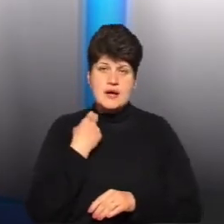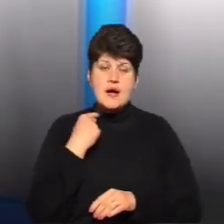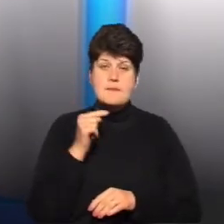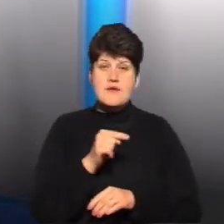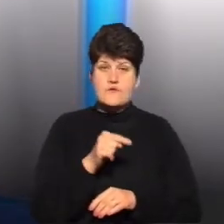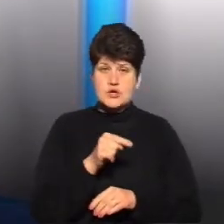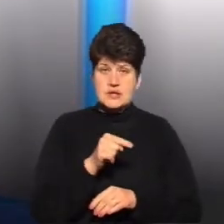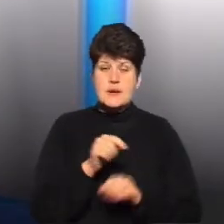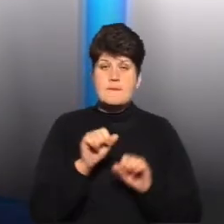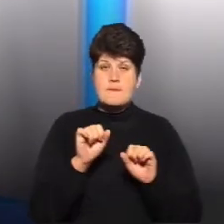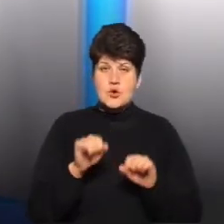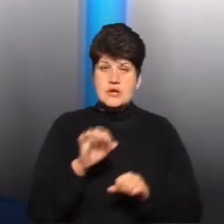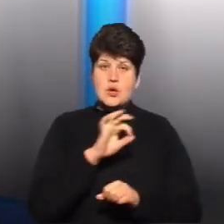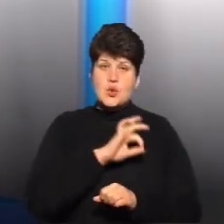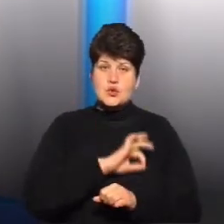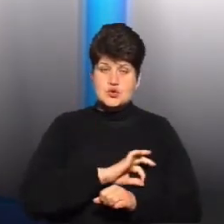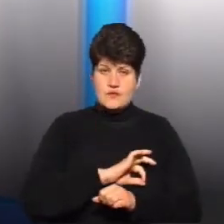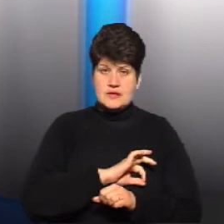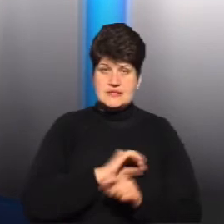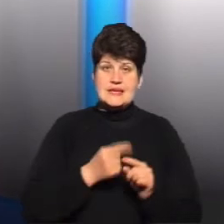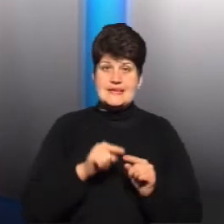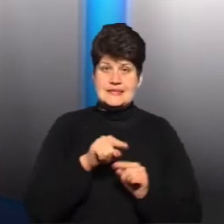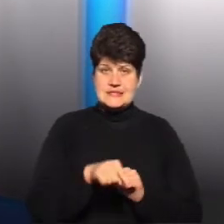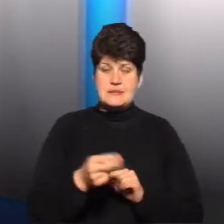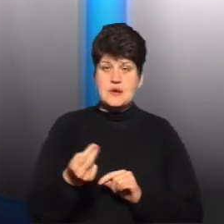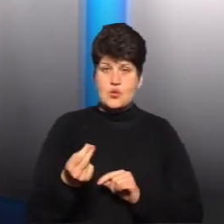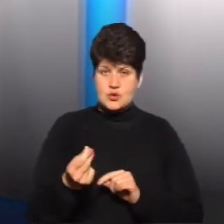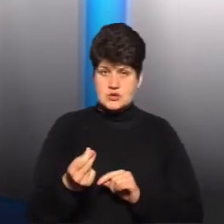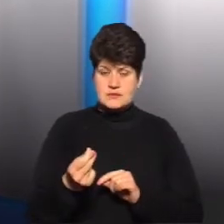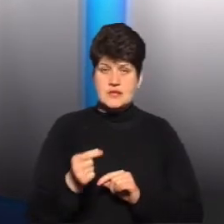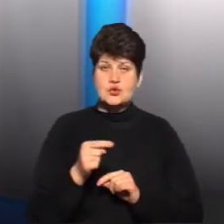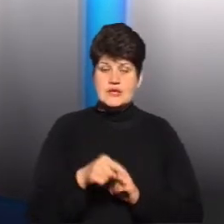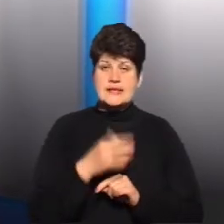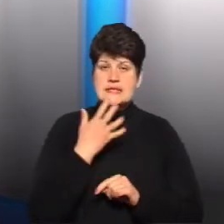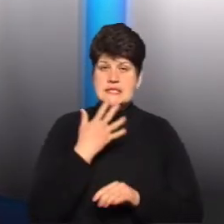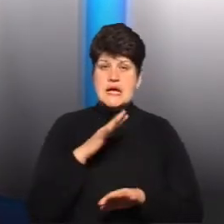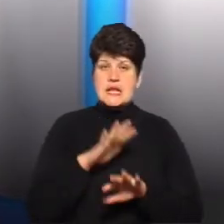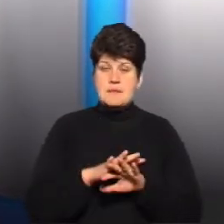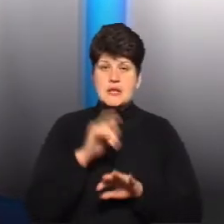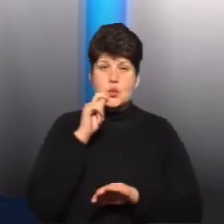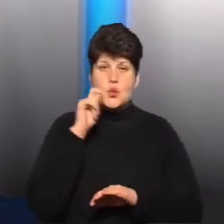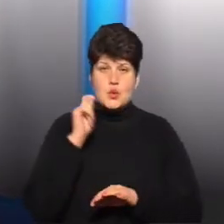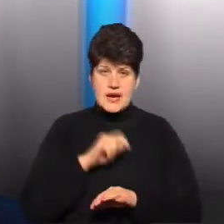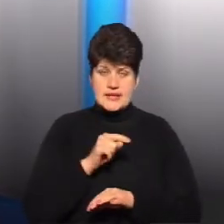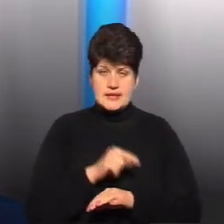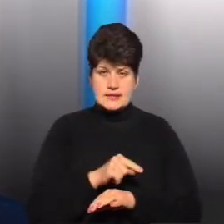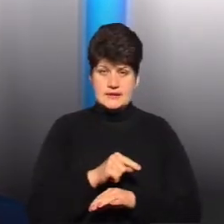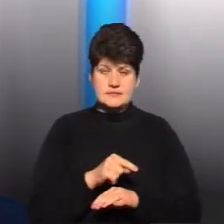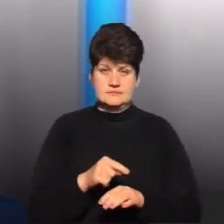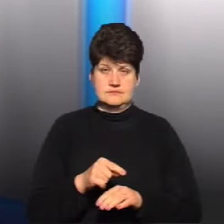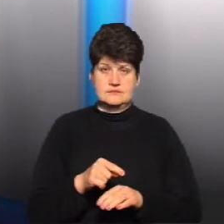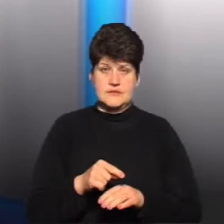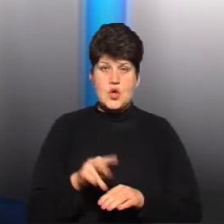могли користуватися цими коштами. І тоді Національний банк України буквально в